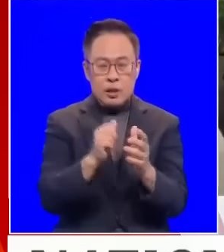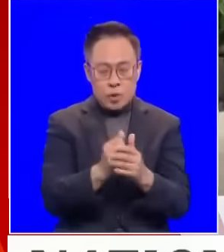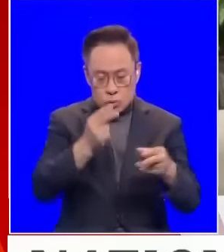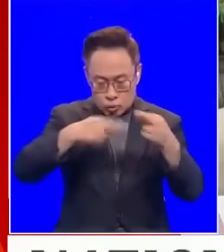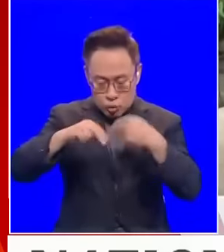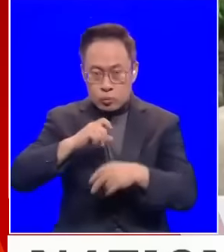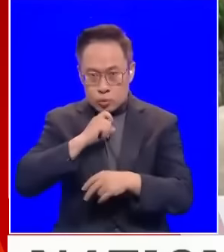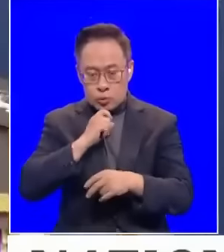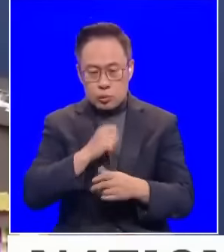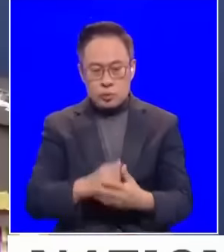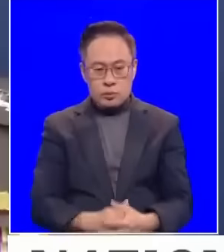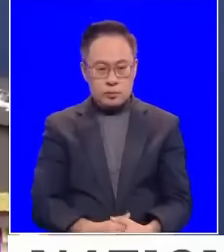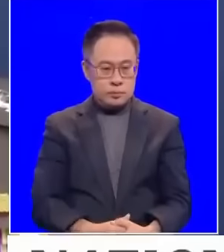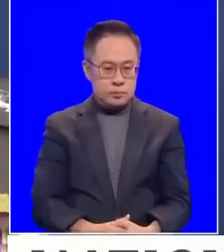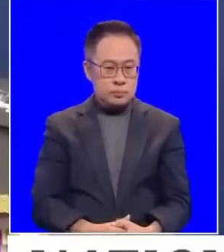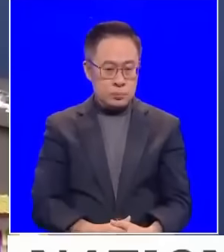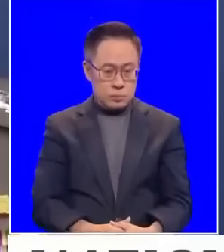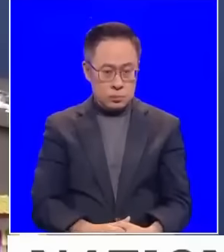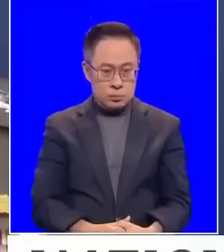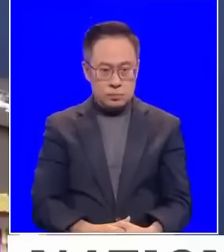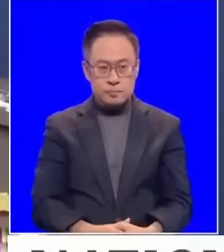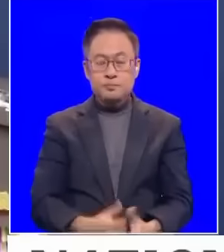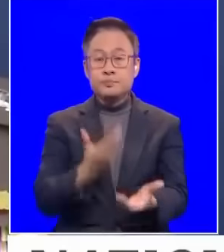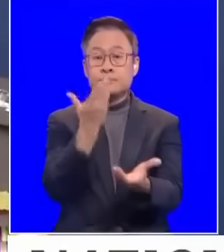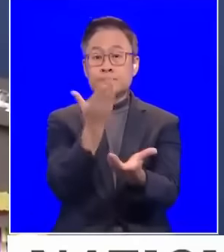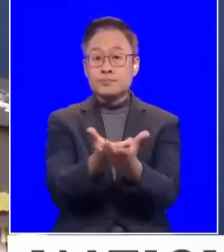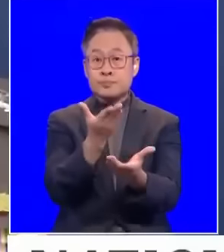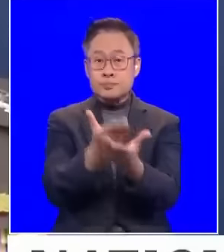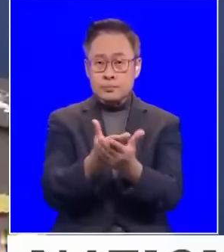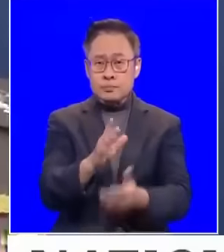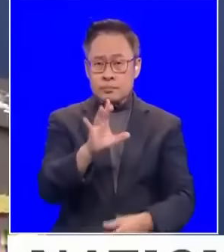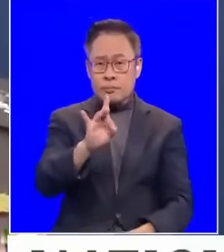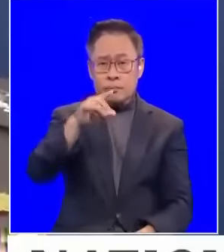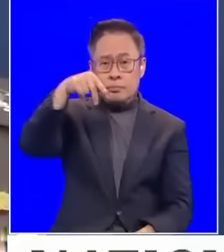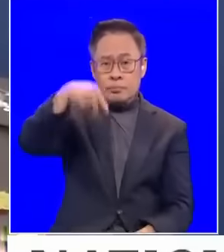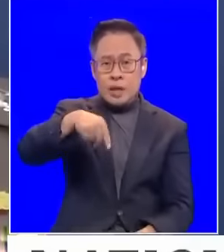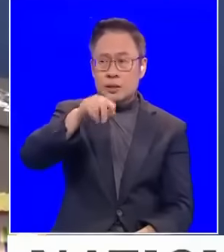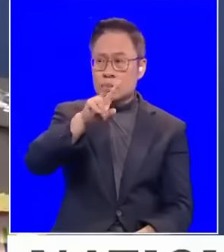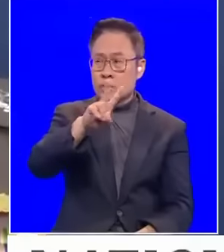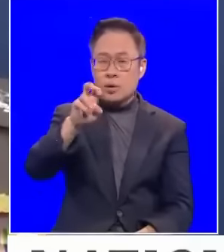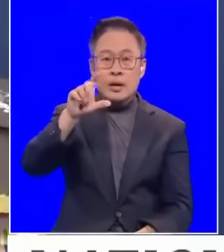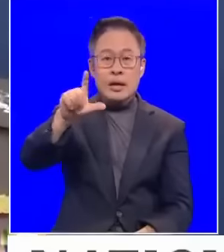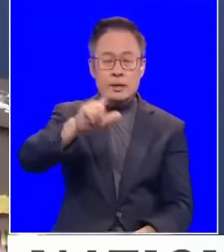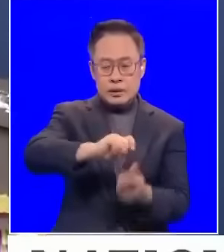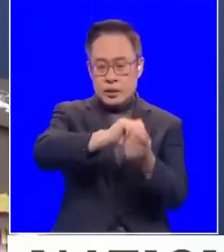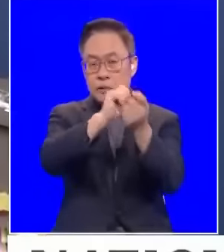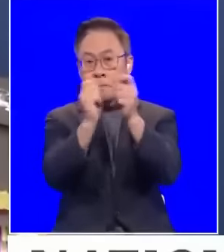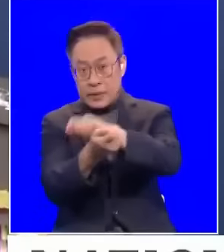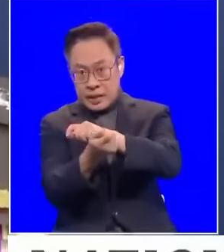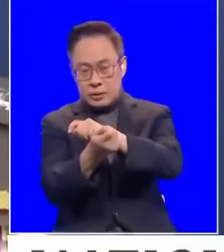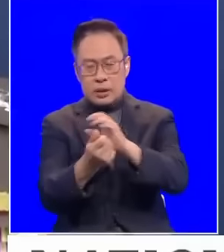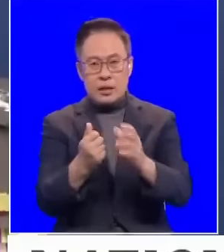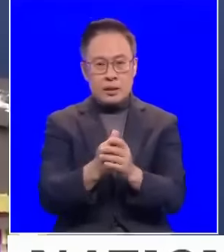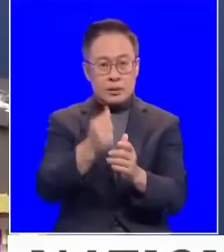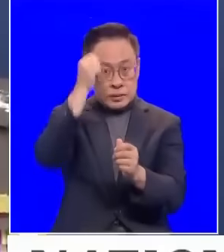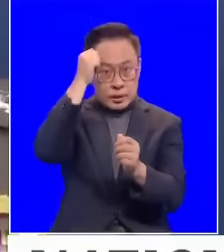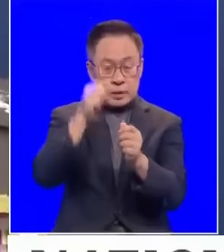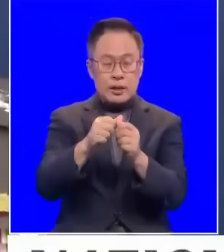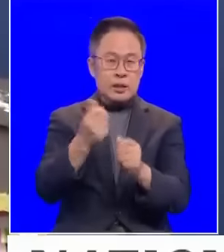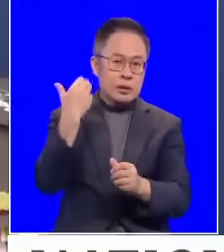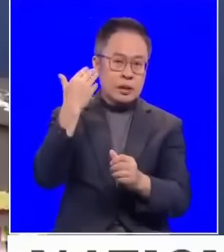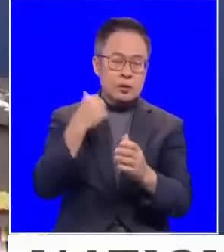คำถามในประเด็นเรื่องของการตรวจสอบเงินโยกย้ายเปลี่ยนแปลงสกุลเงินคริปโตเป็นอีเธอเรียมตามที่นายเอกภพเหลืองประเสริฐผู้ก่อตั้